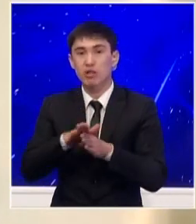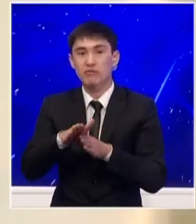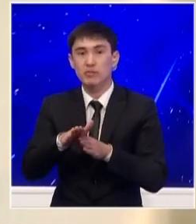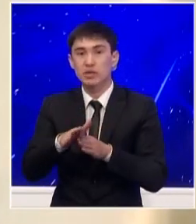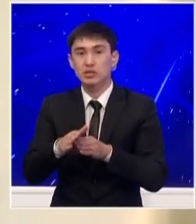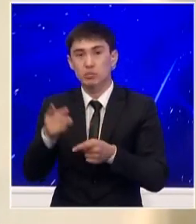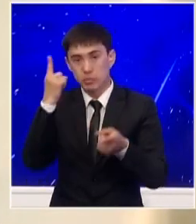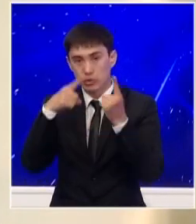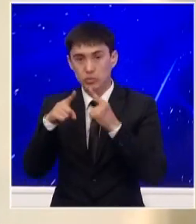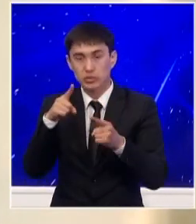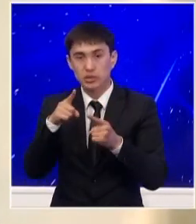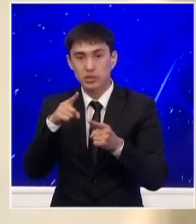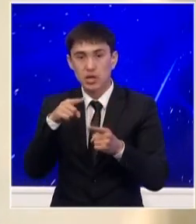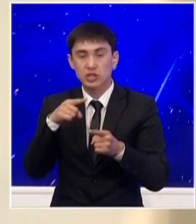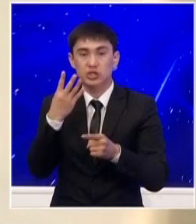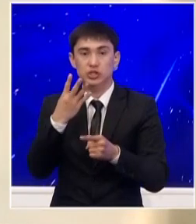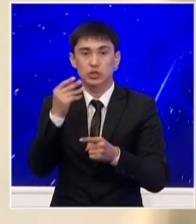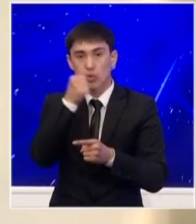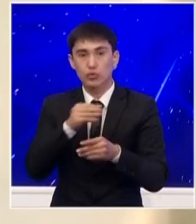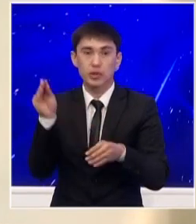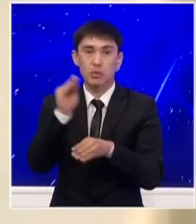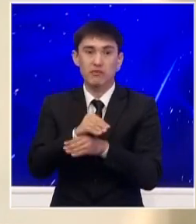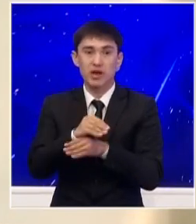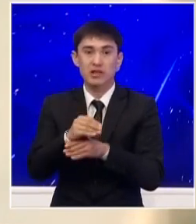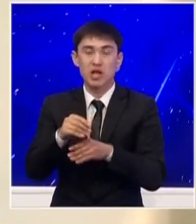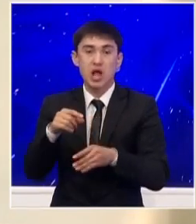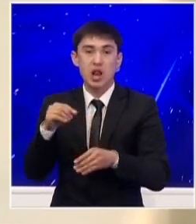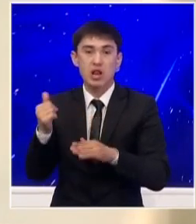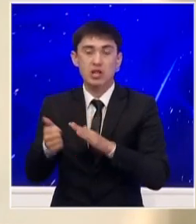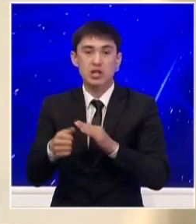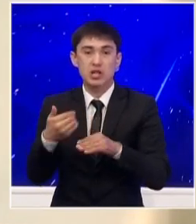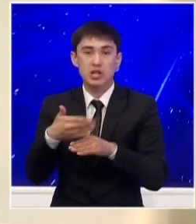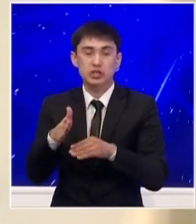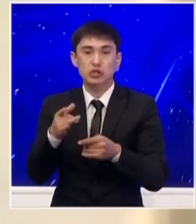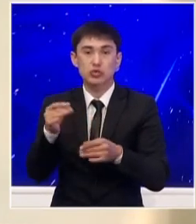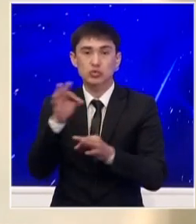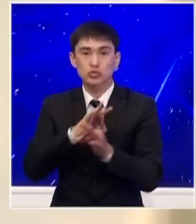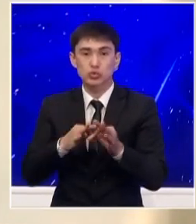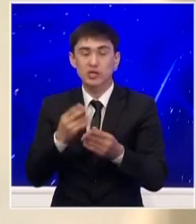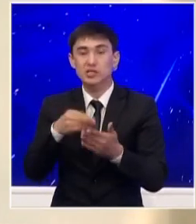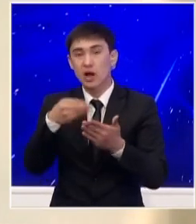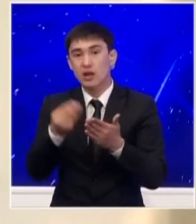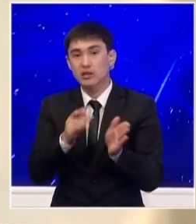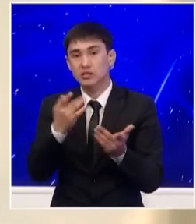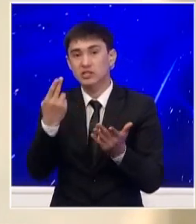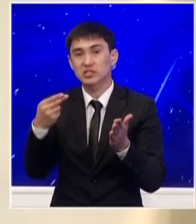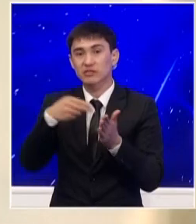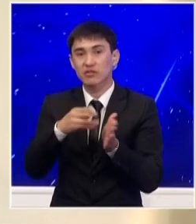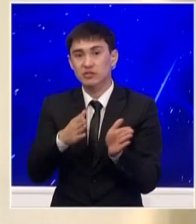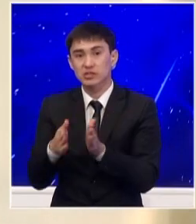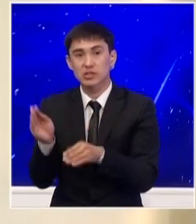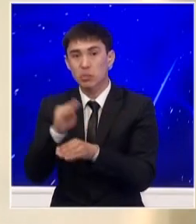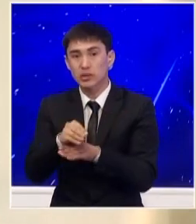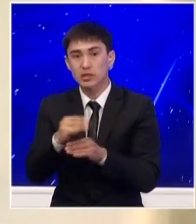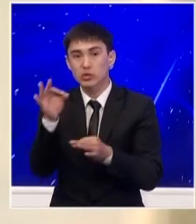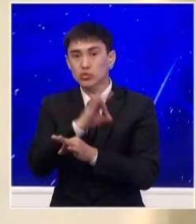был придуман хитрый ход. Раз в 4 года добавляют лишние сутки. Если при создании календаря брать за основу цифровую систему, то никаких